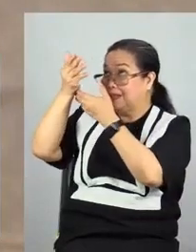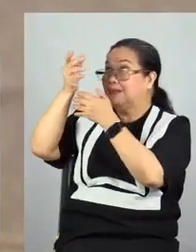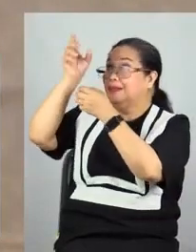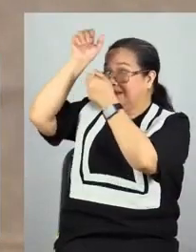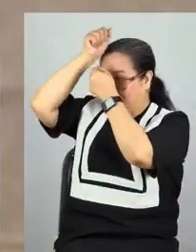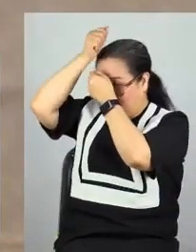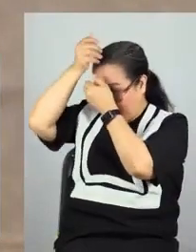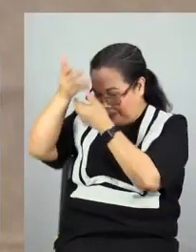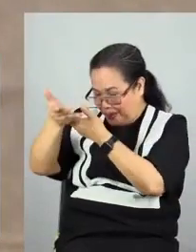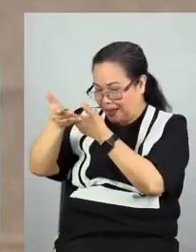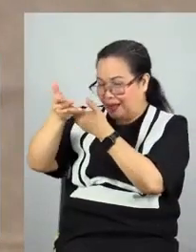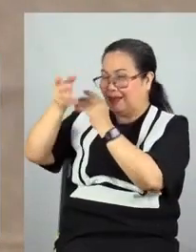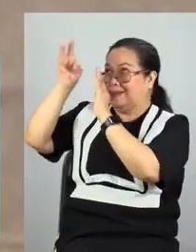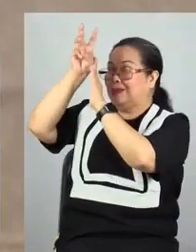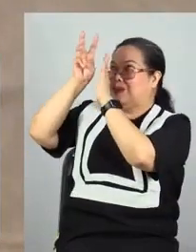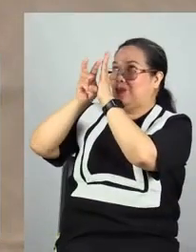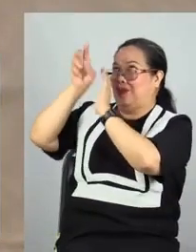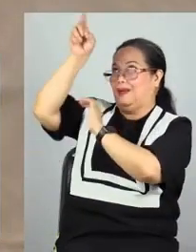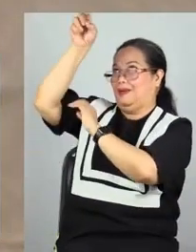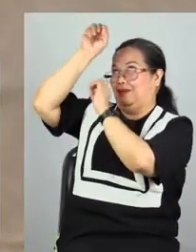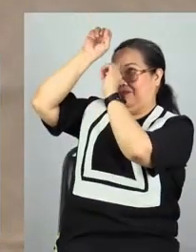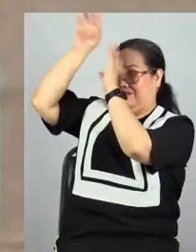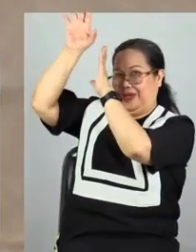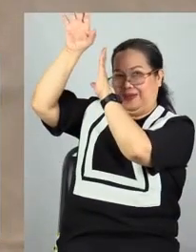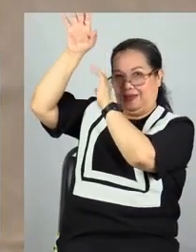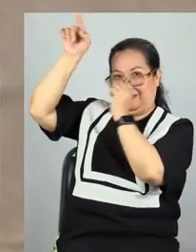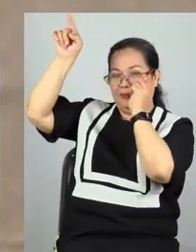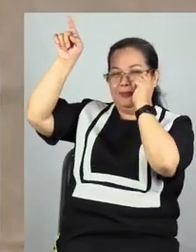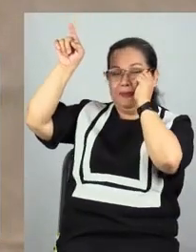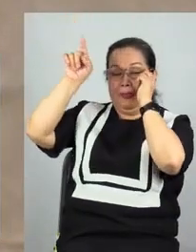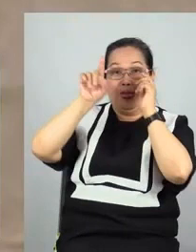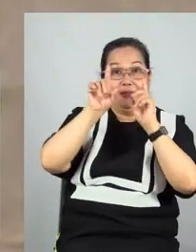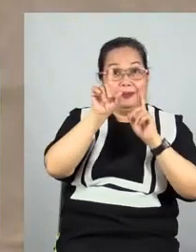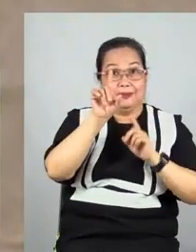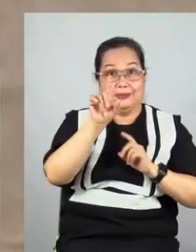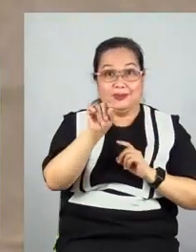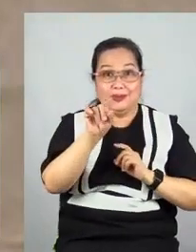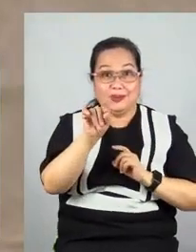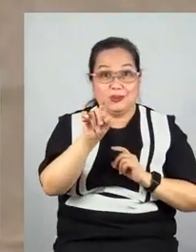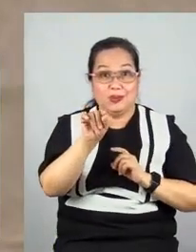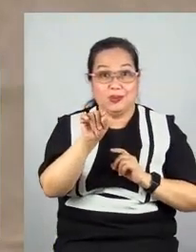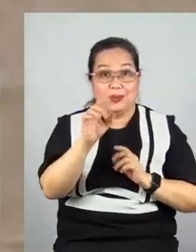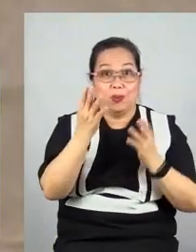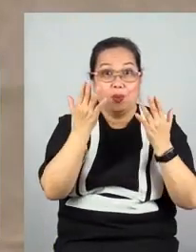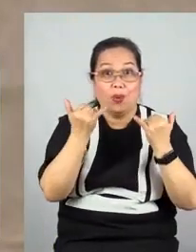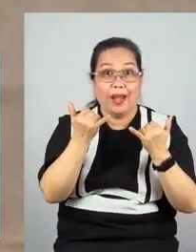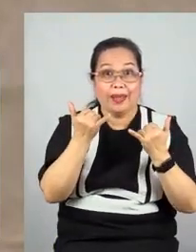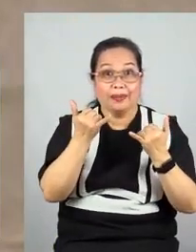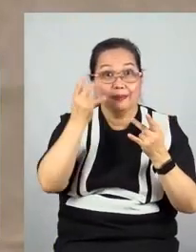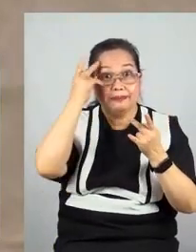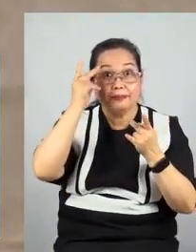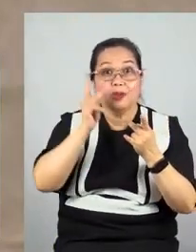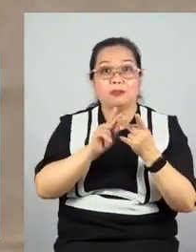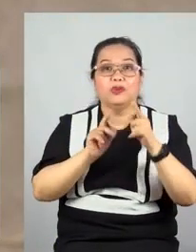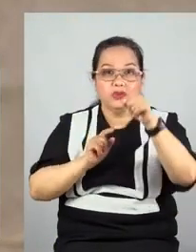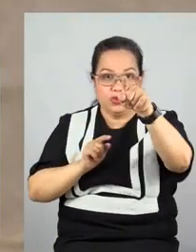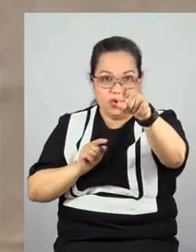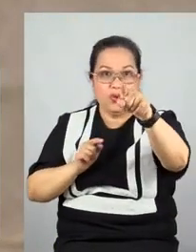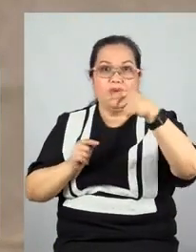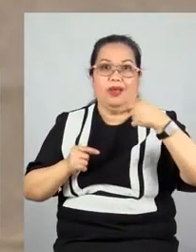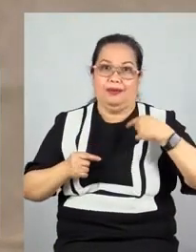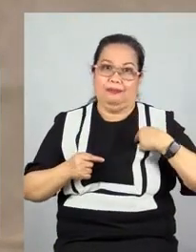siya sa kalooban ng Ama. Ginawa niya yon para sa atin.